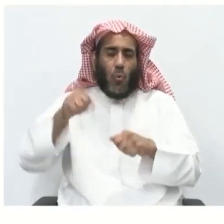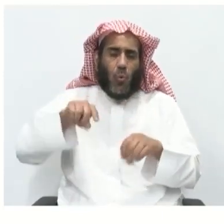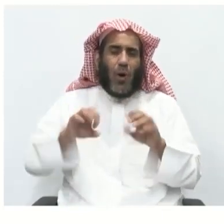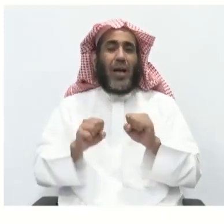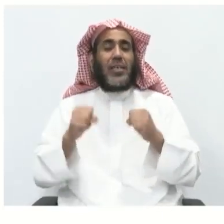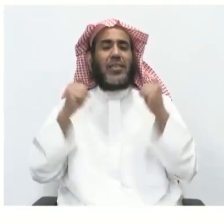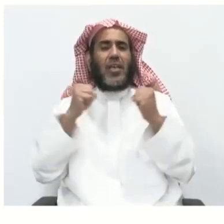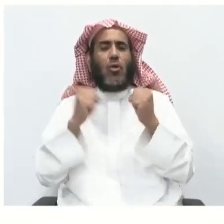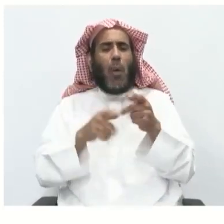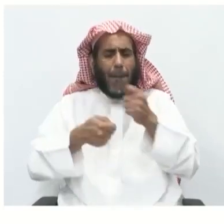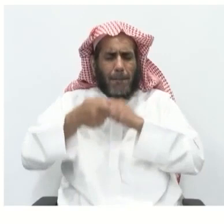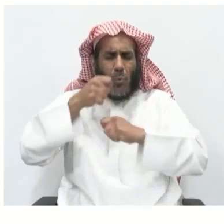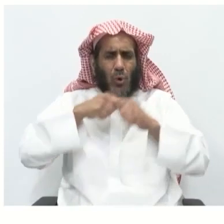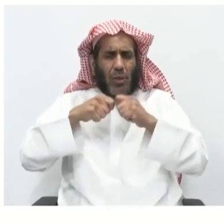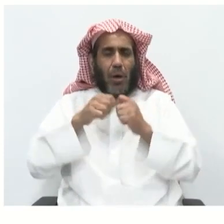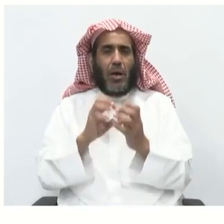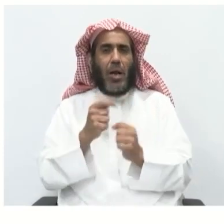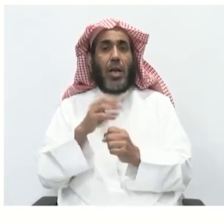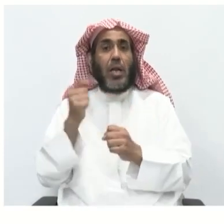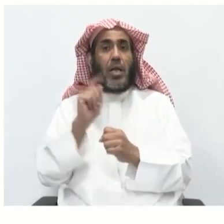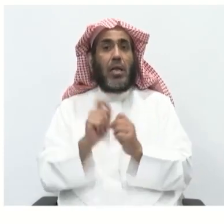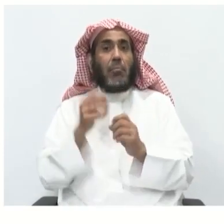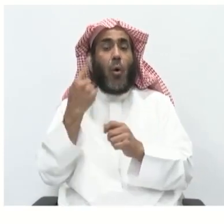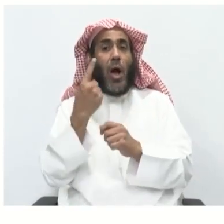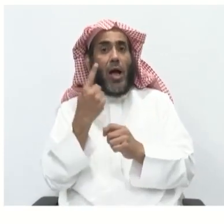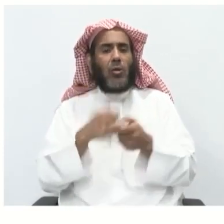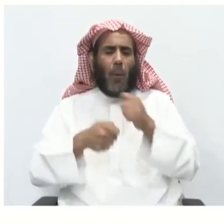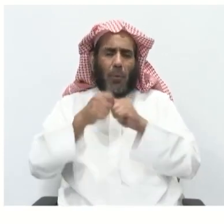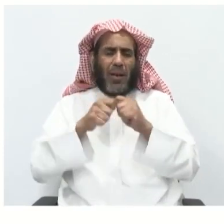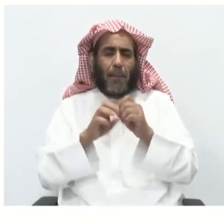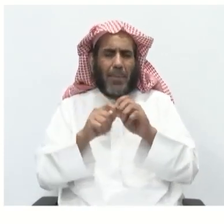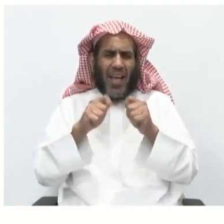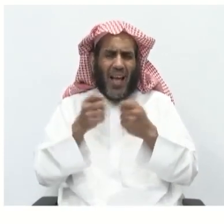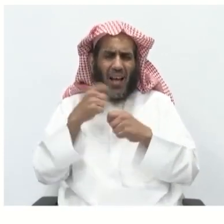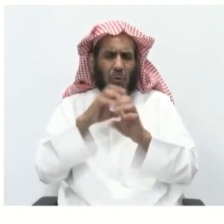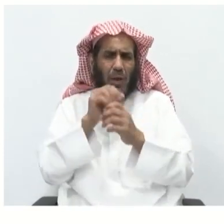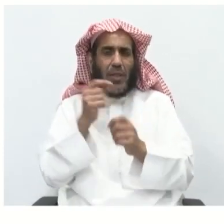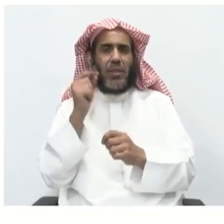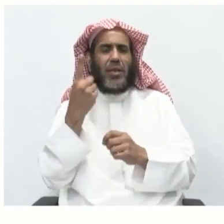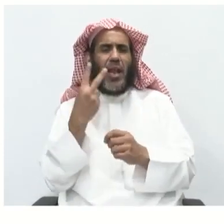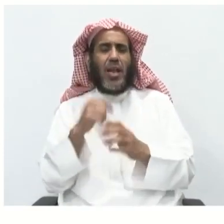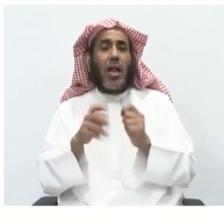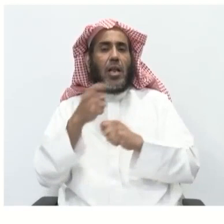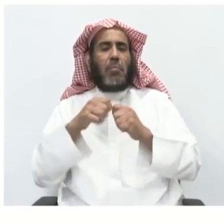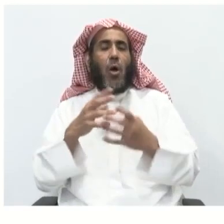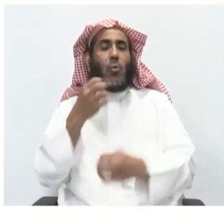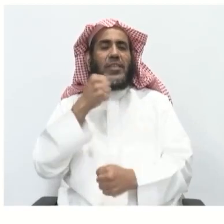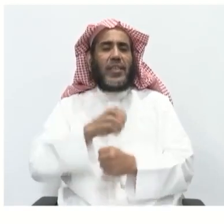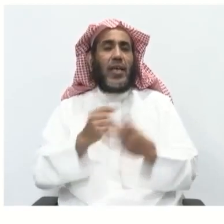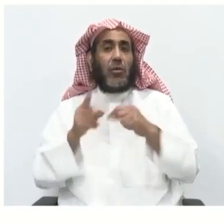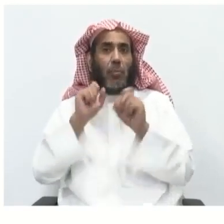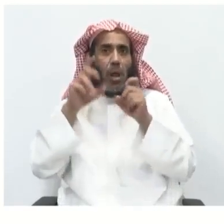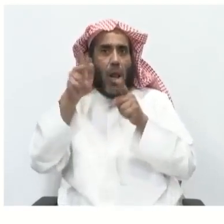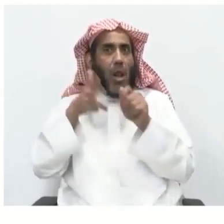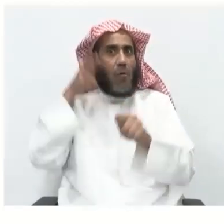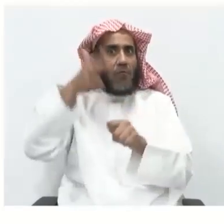مختبر الكيمياء واحد واثنان الكيمياء والصحه لنتابع هذا الفيديو طلابي